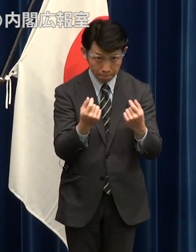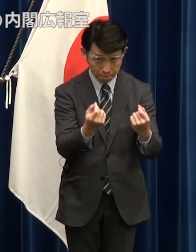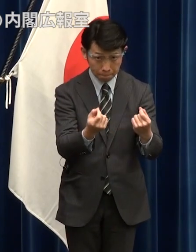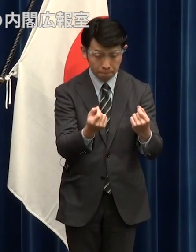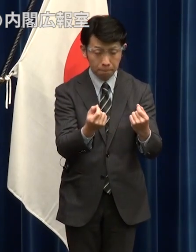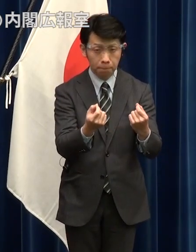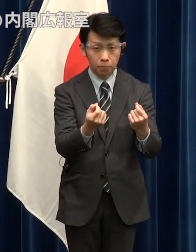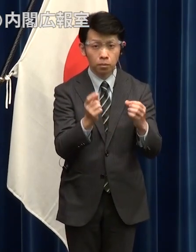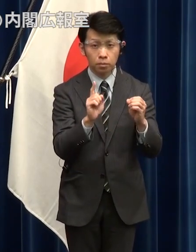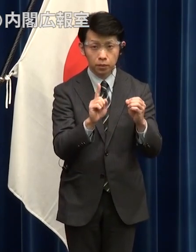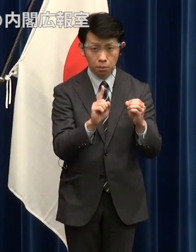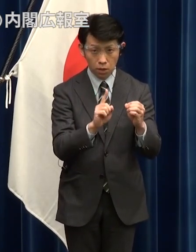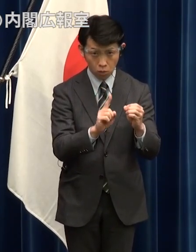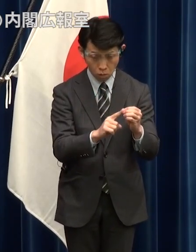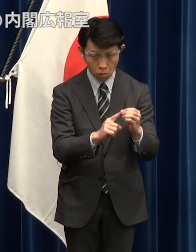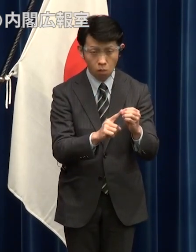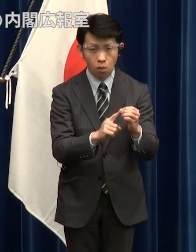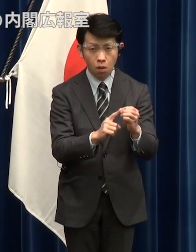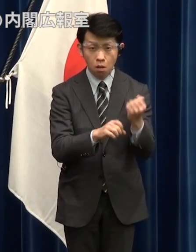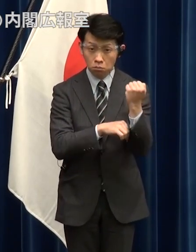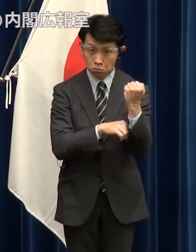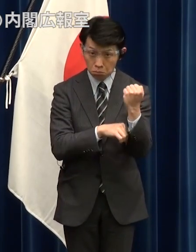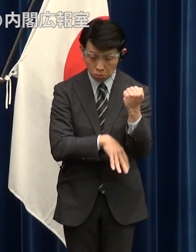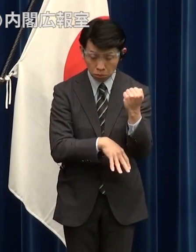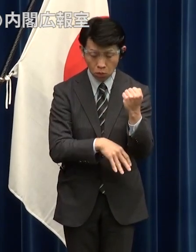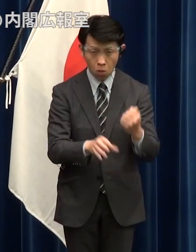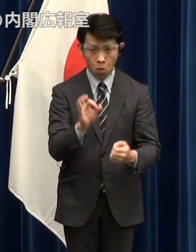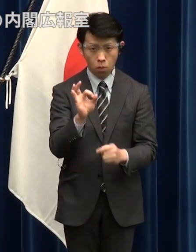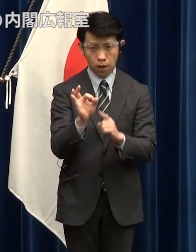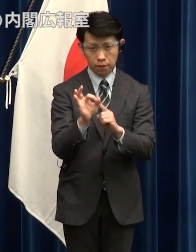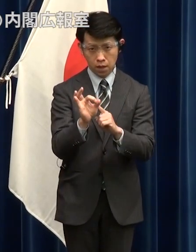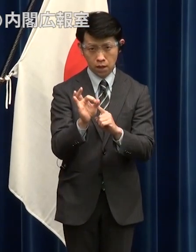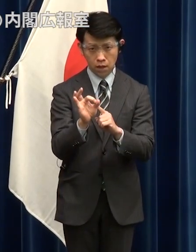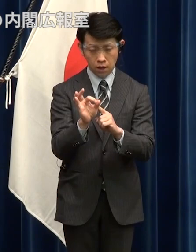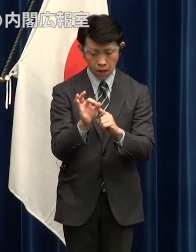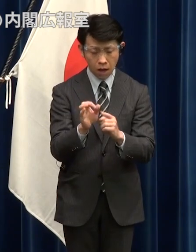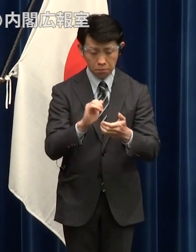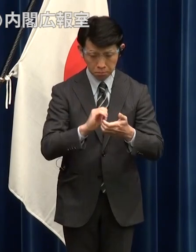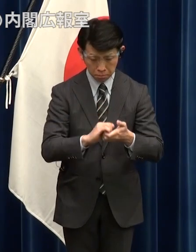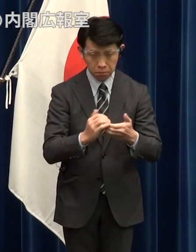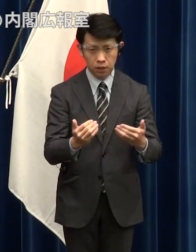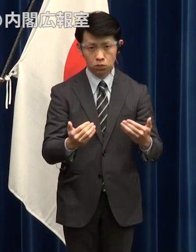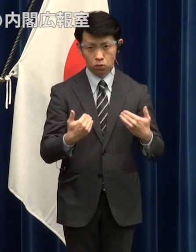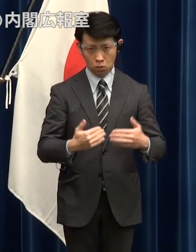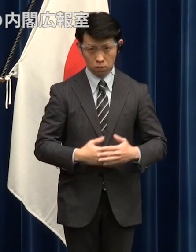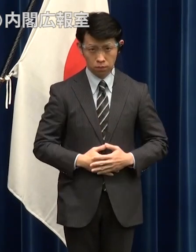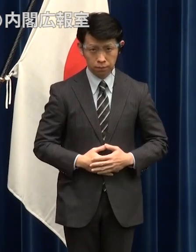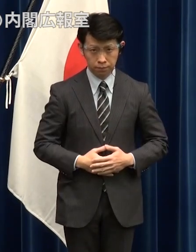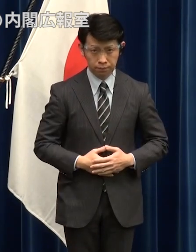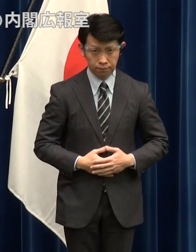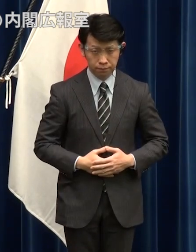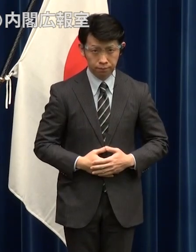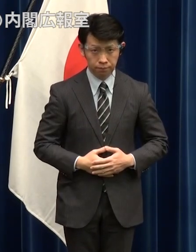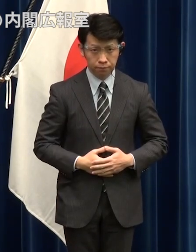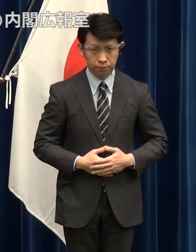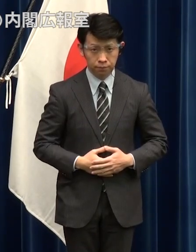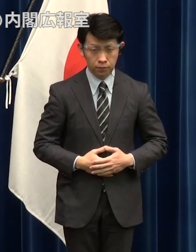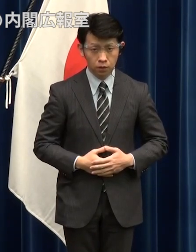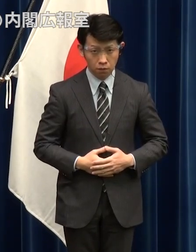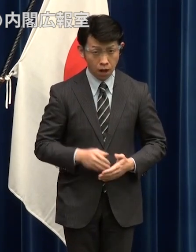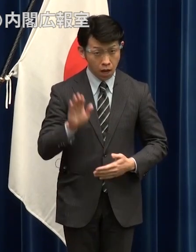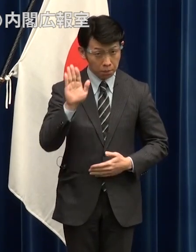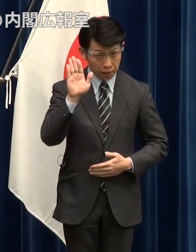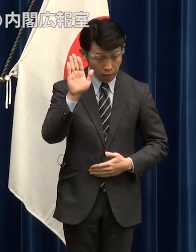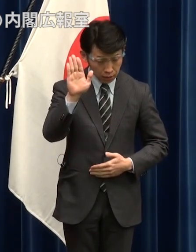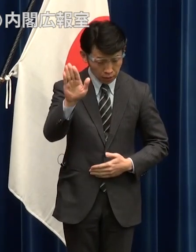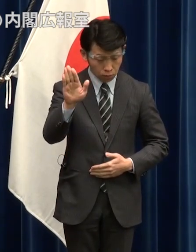するための裏付けとなる財源、これは不可欠です。これは未来の世代